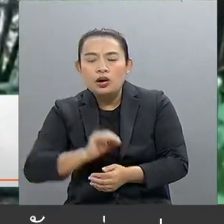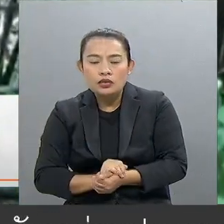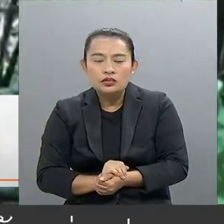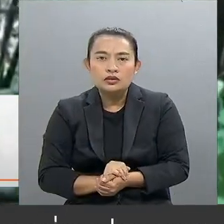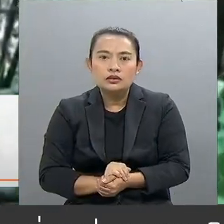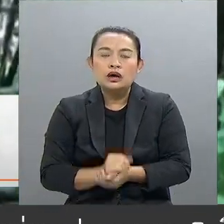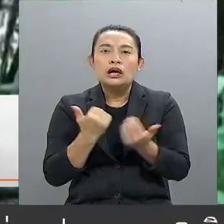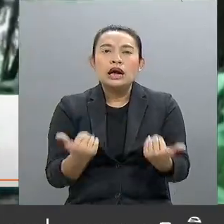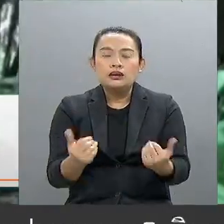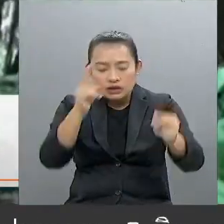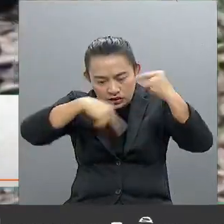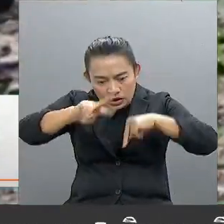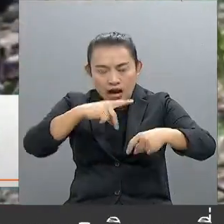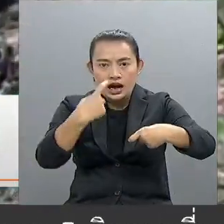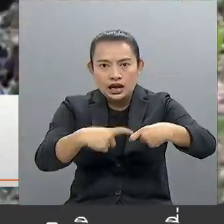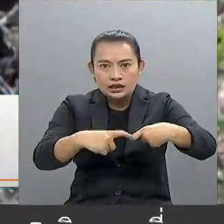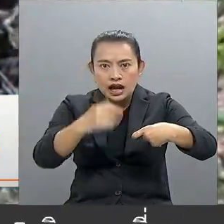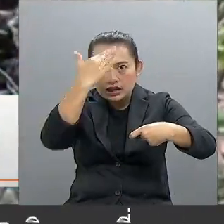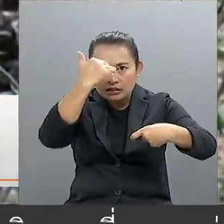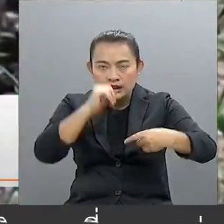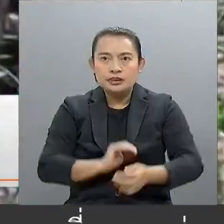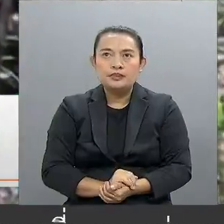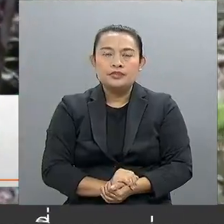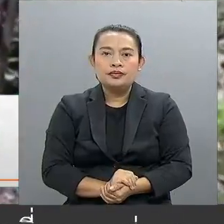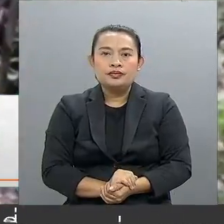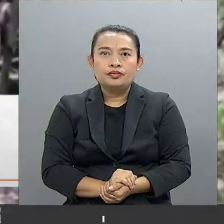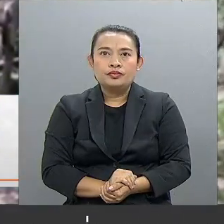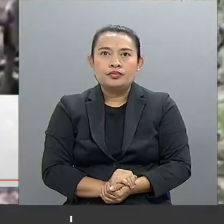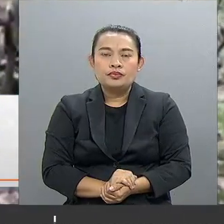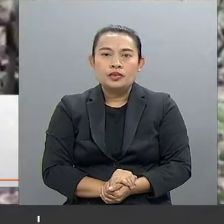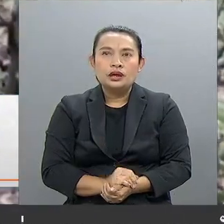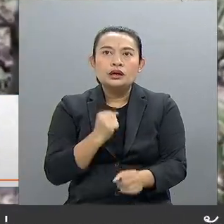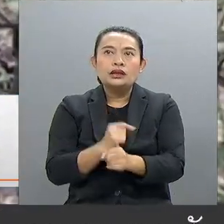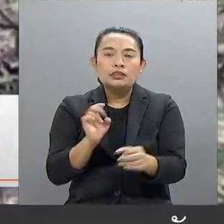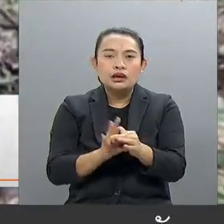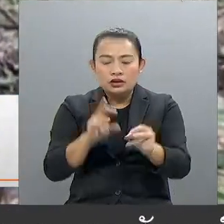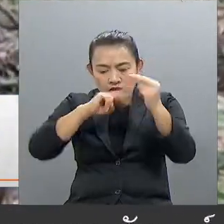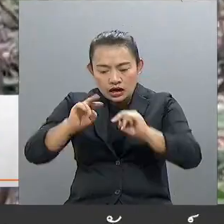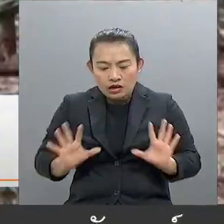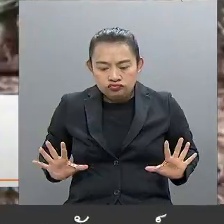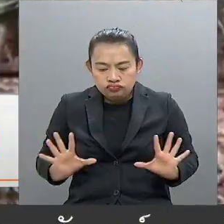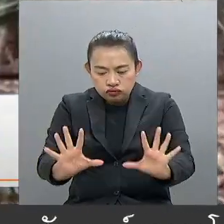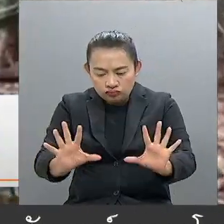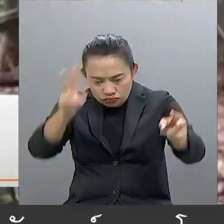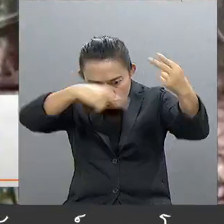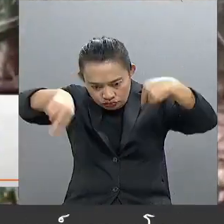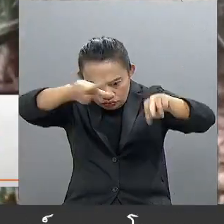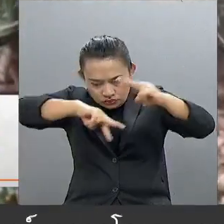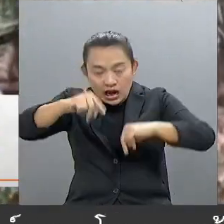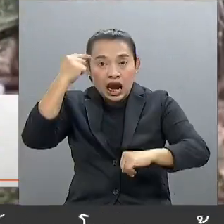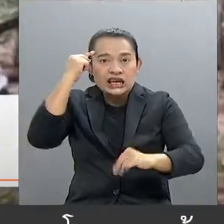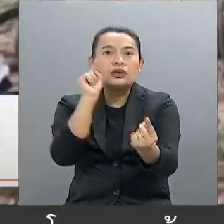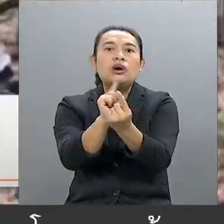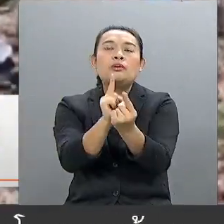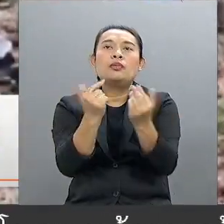ากนะคะซึ่งตอนนี้เนี่ยก็มีการระดมกำลังไปปูพรมนะคะคาดว่าน่าจะ หาเจอกันในวันนี้ล่ะนะคะแต่ถ้าเกิดว่ามืดค่